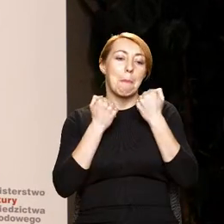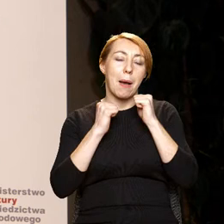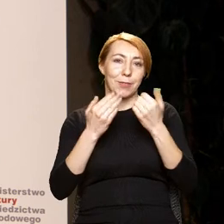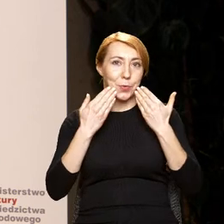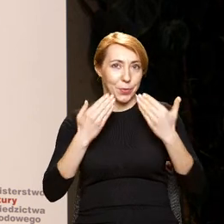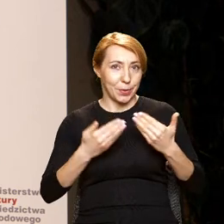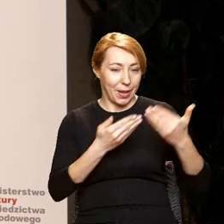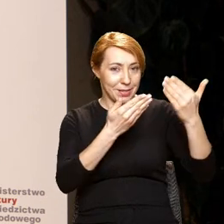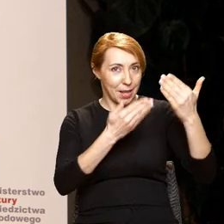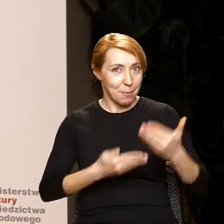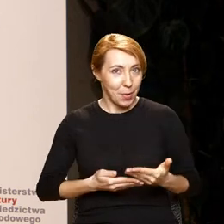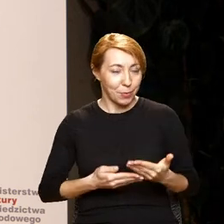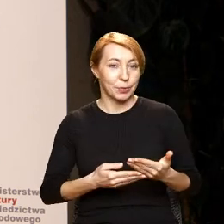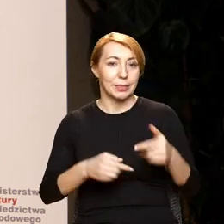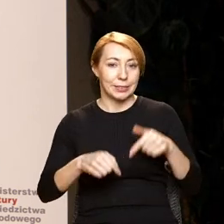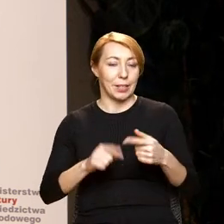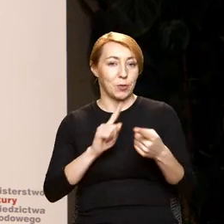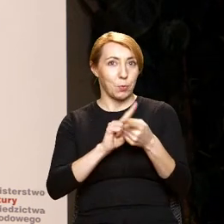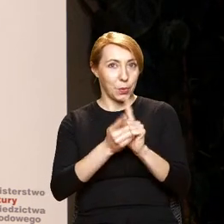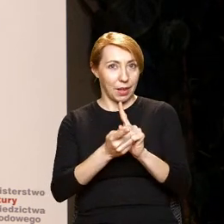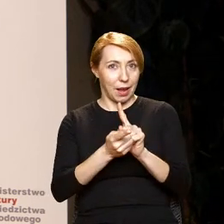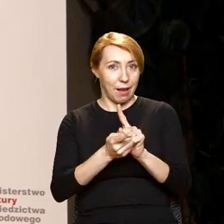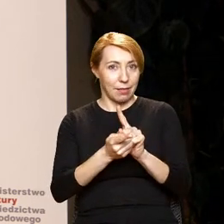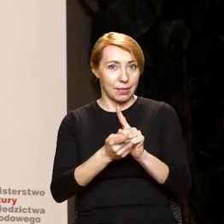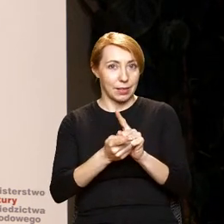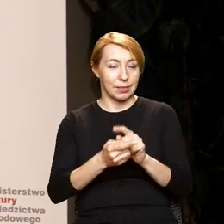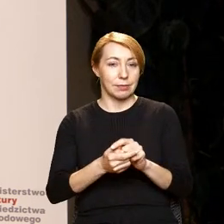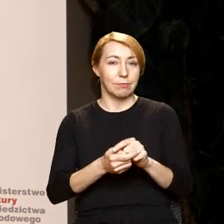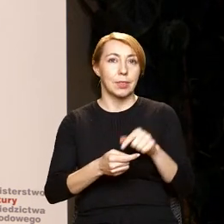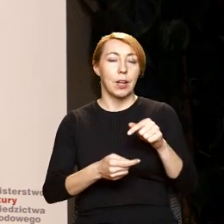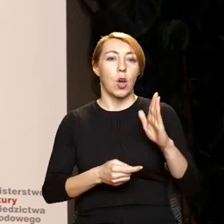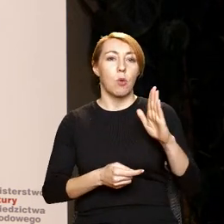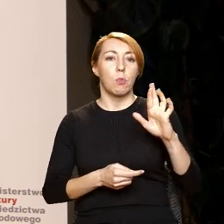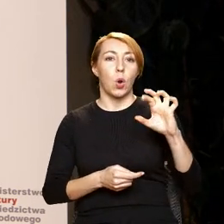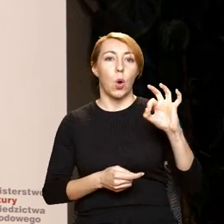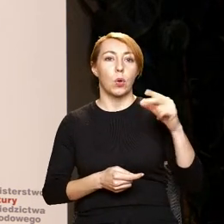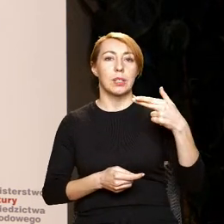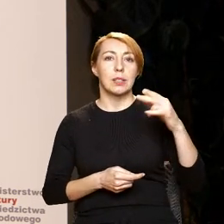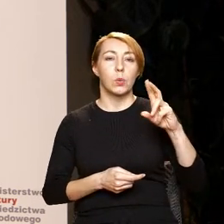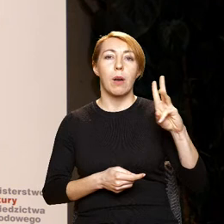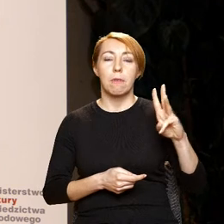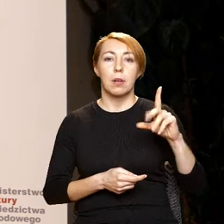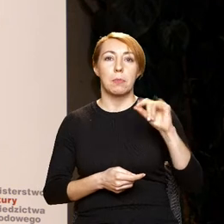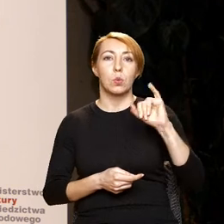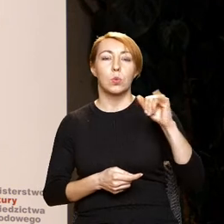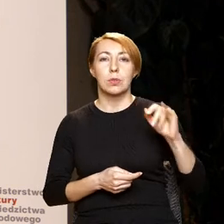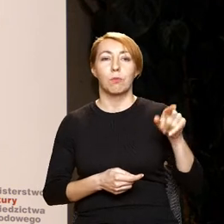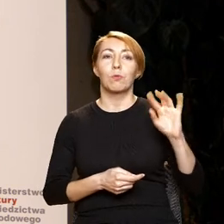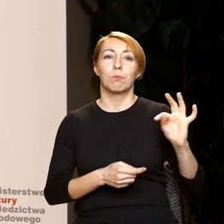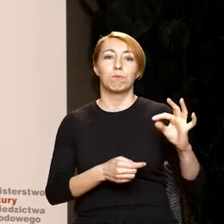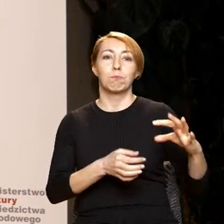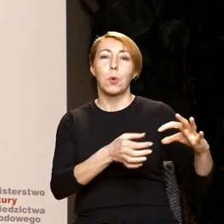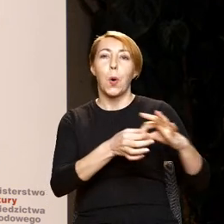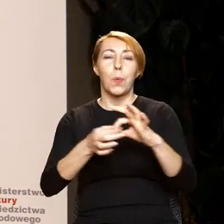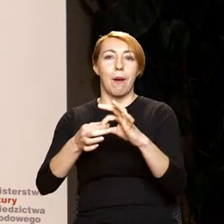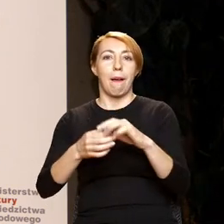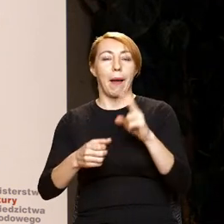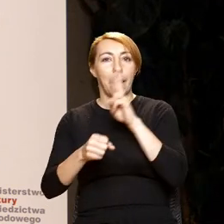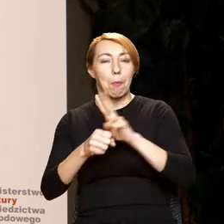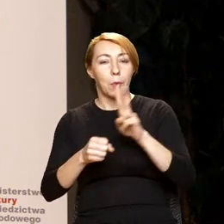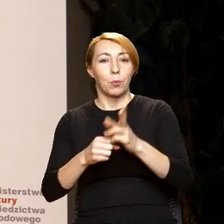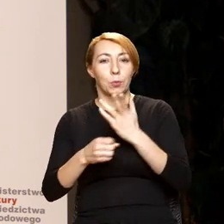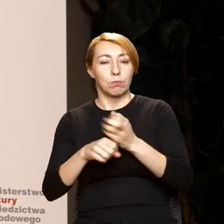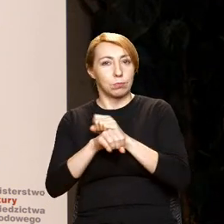za zaproszenie na dzisiejsze spotkanie. Bronisław Piłsudski i jego związki z Japonią są coraz bardziej